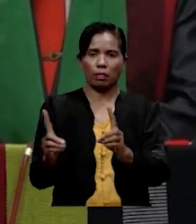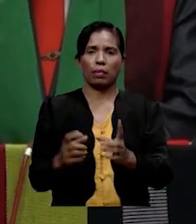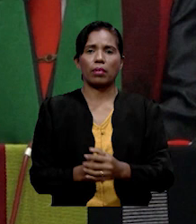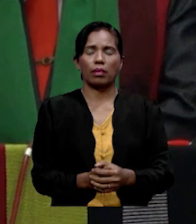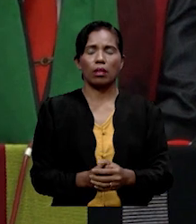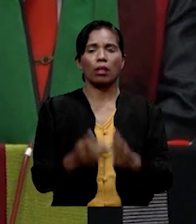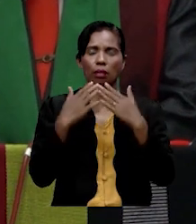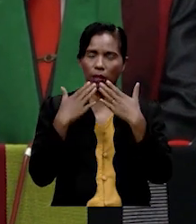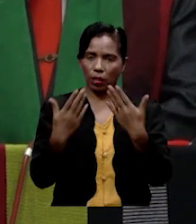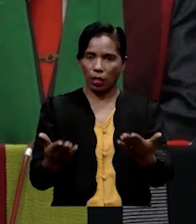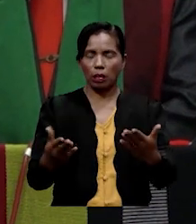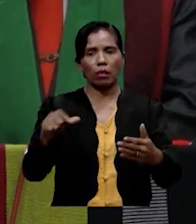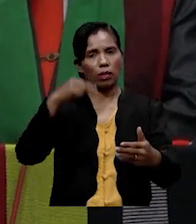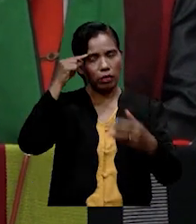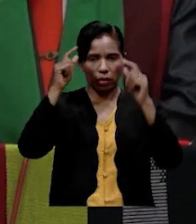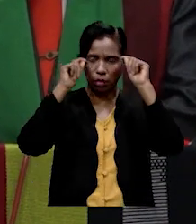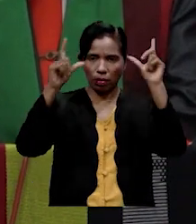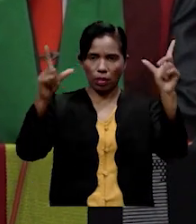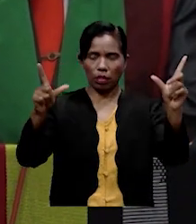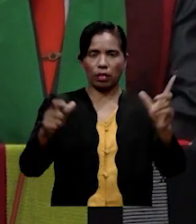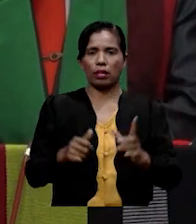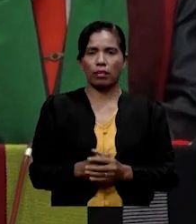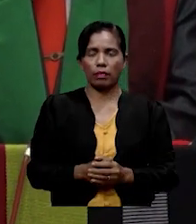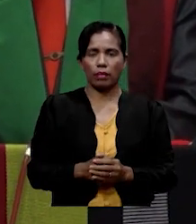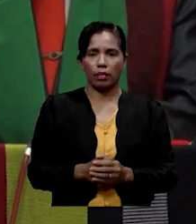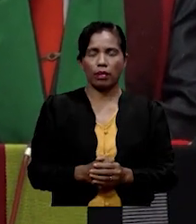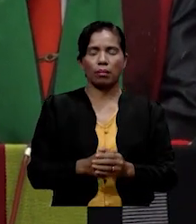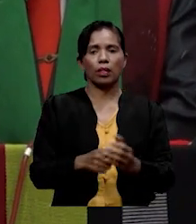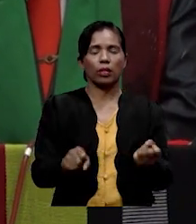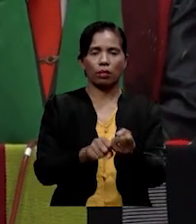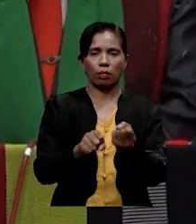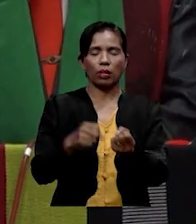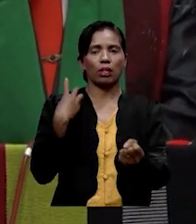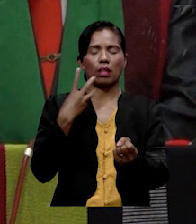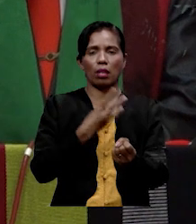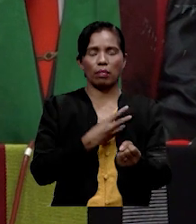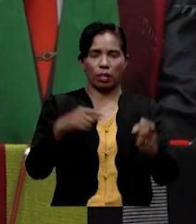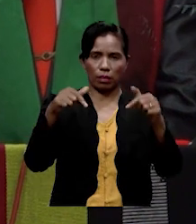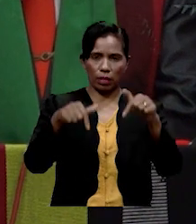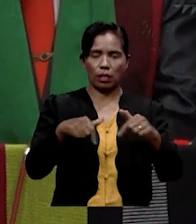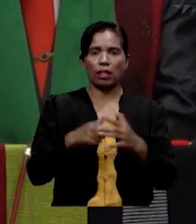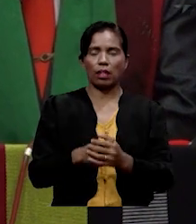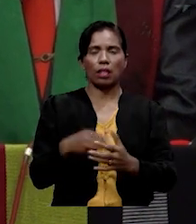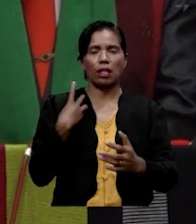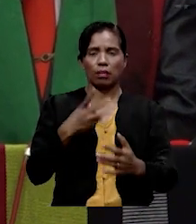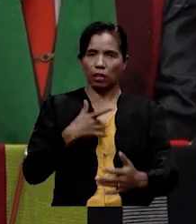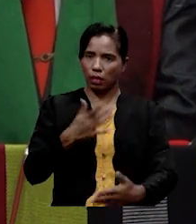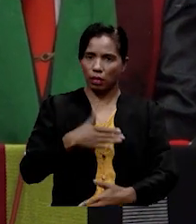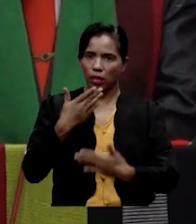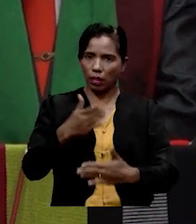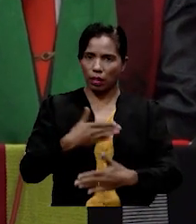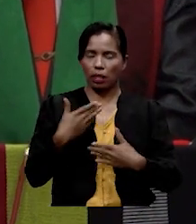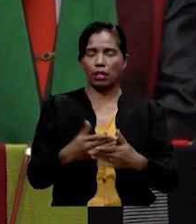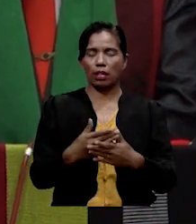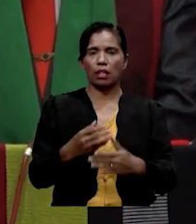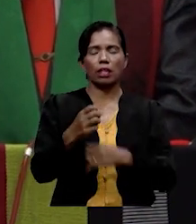untuk pemerintah Timor Leste yang senantiasa mendukung keberadaan kami di sini. Dan kami senang setelah 20